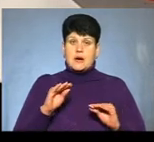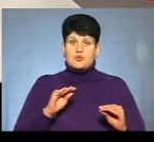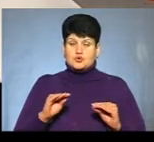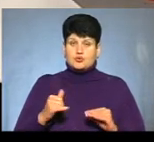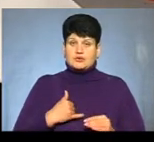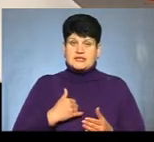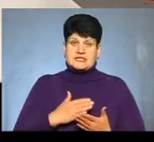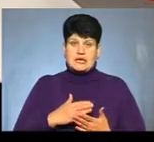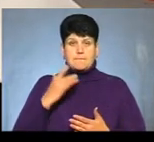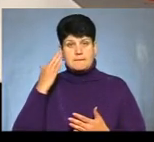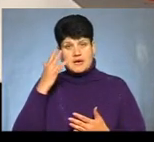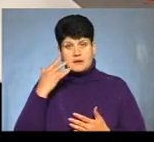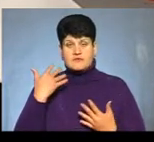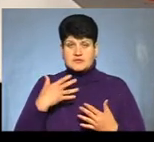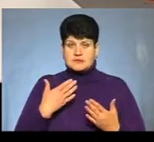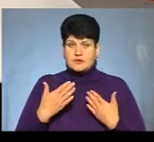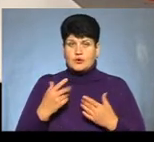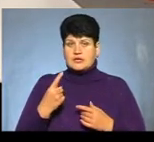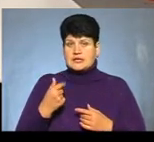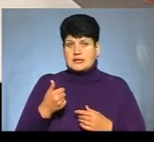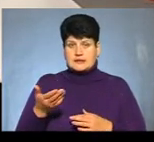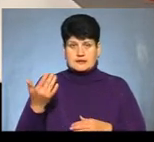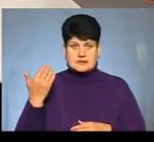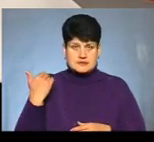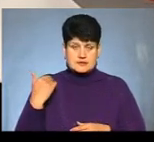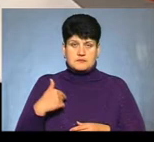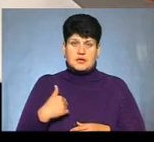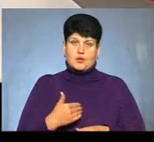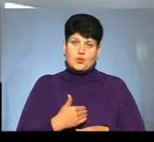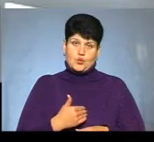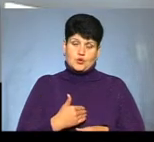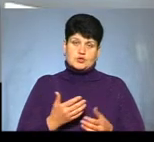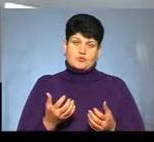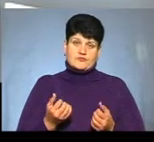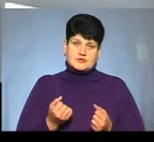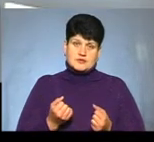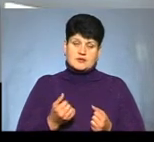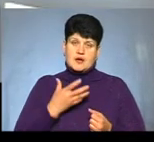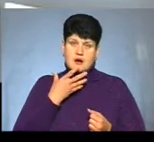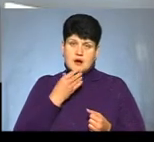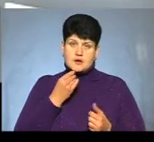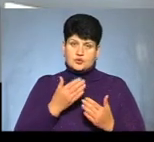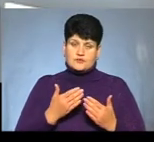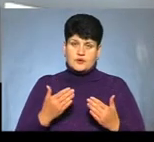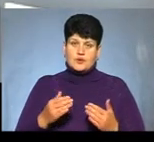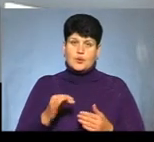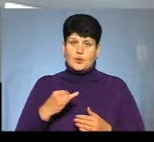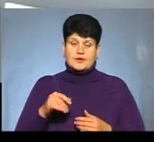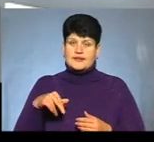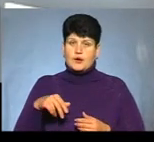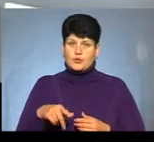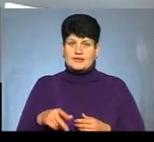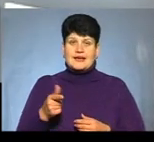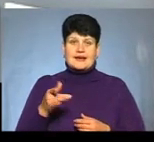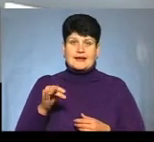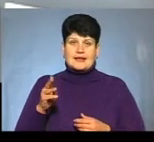Миколаївич, приїде на постановку, у нас є мрія, ми вже не спілкувалися, ще рік назад ми хочемо взяти гарну виставу, ой, не ходи